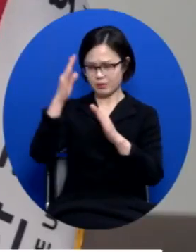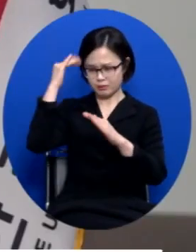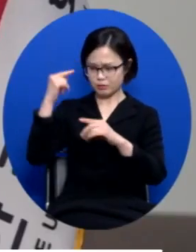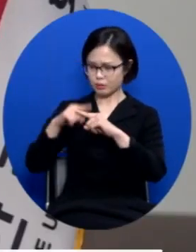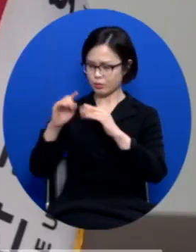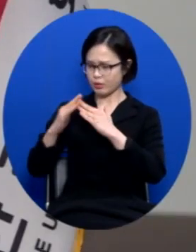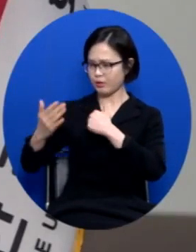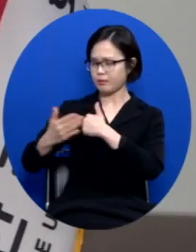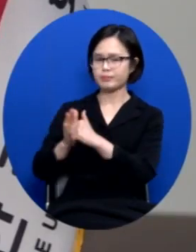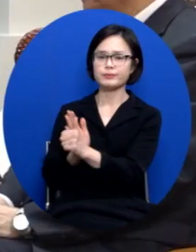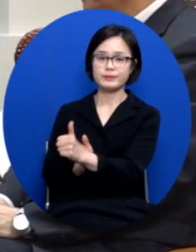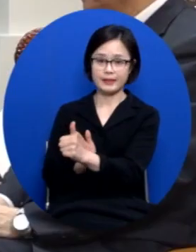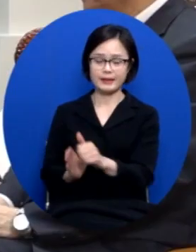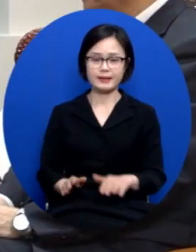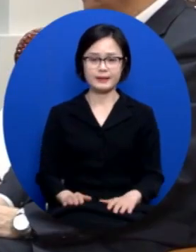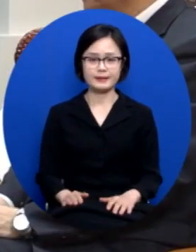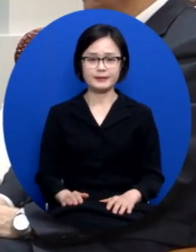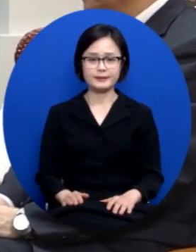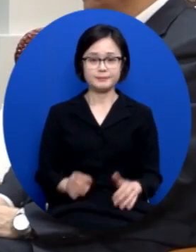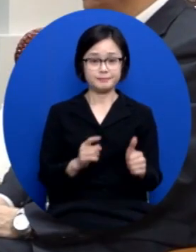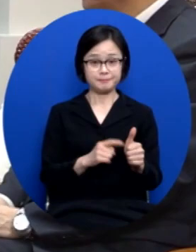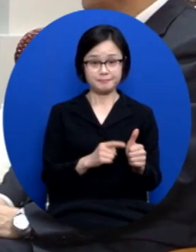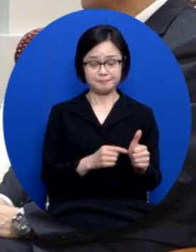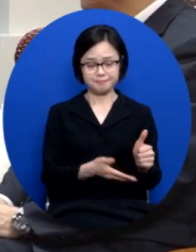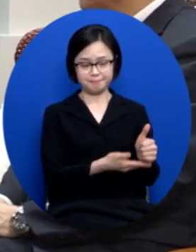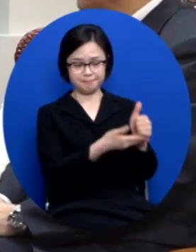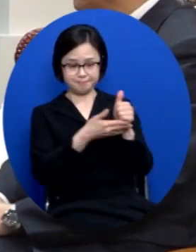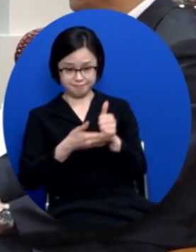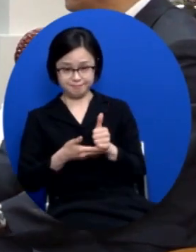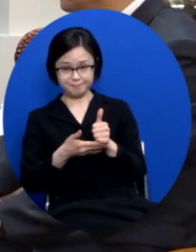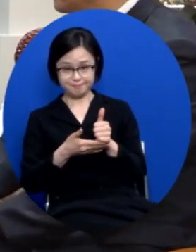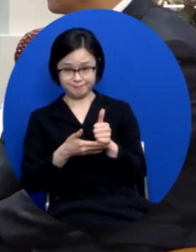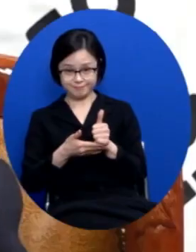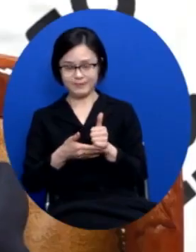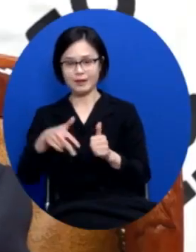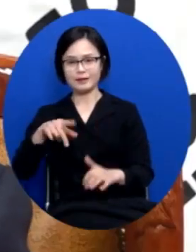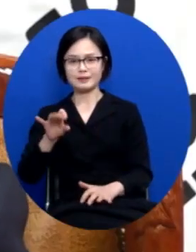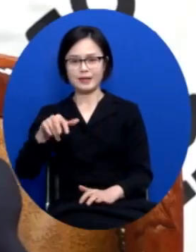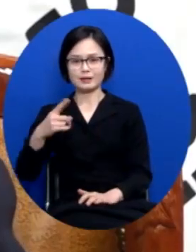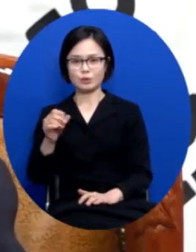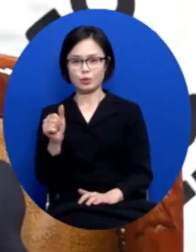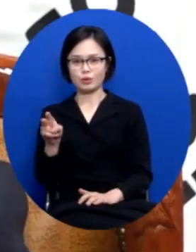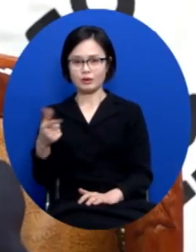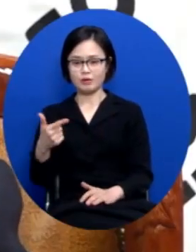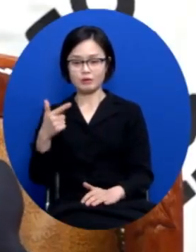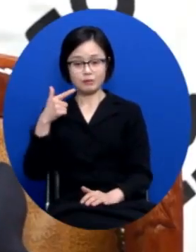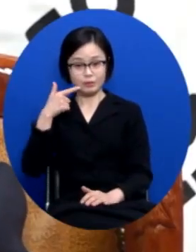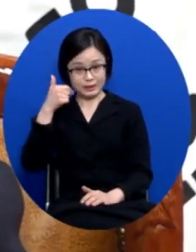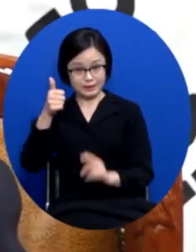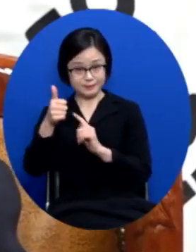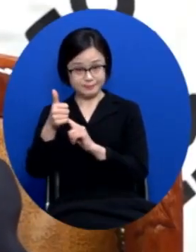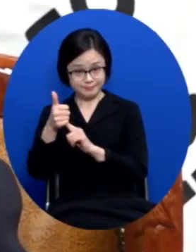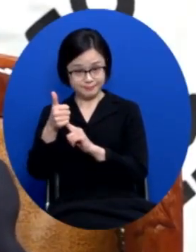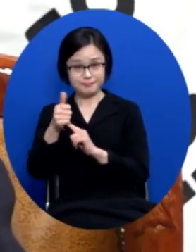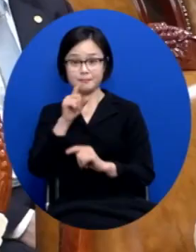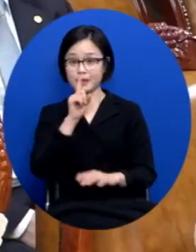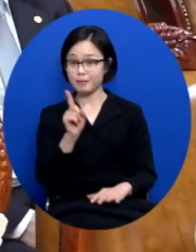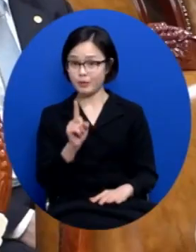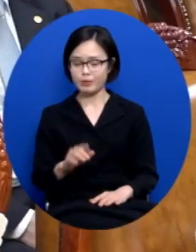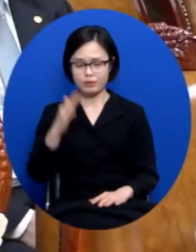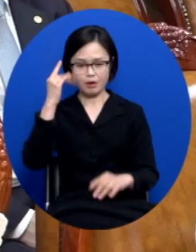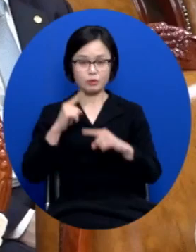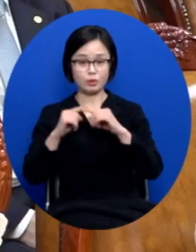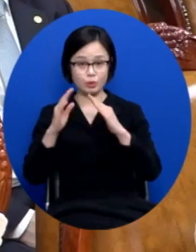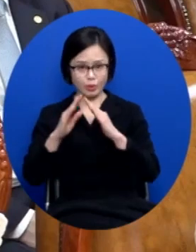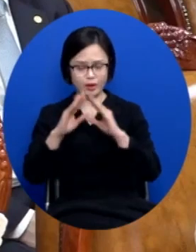요청했습니다 부위원장을 맞이한 한교총 장종현 대표회장은 한국교회는 리 더 출산 극복을 위해